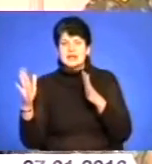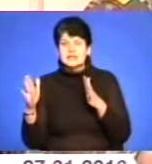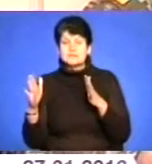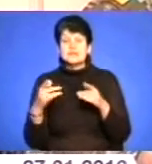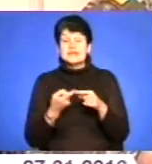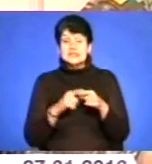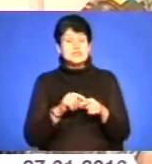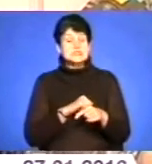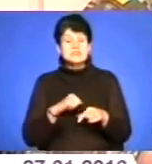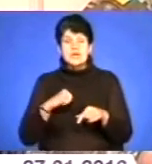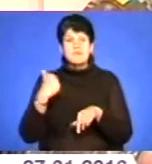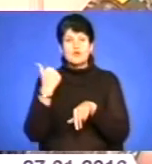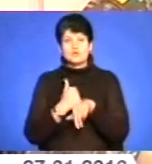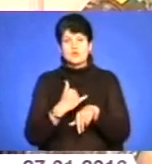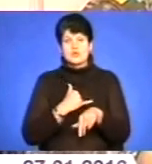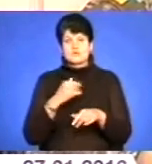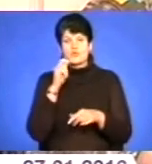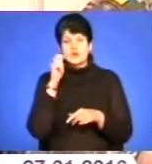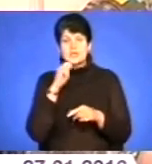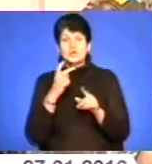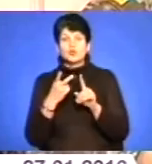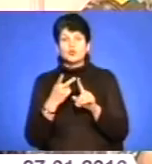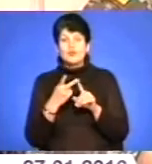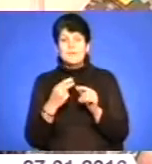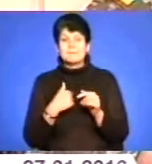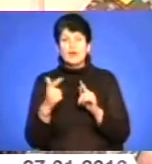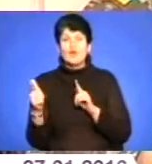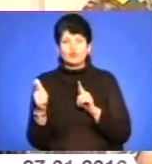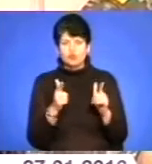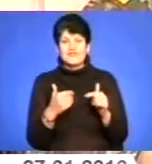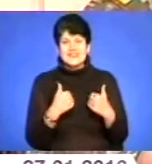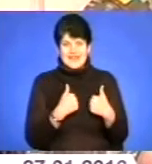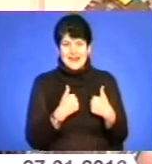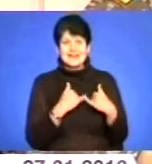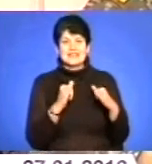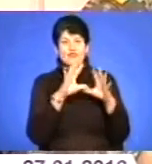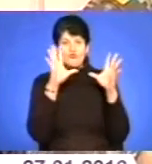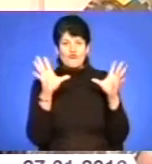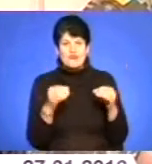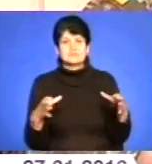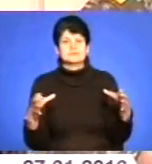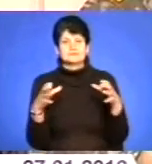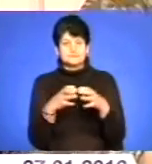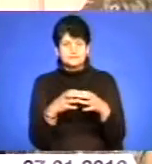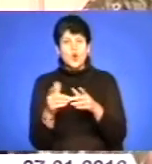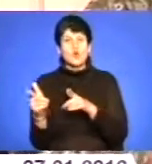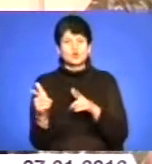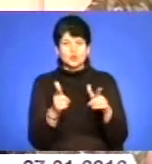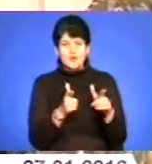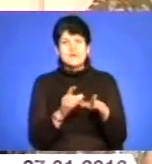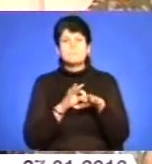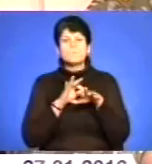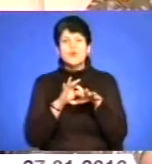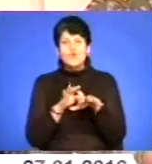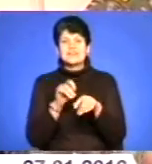саме головне сьогодні в нас в Україні. По-друге, ми готові, я і весь особовий склад бригади, готові